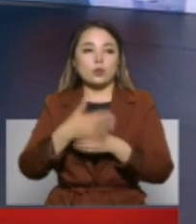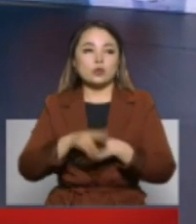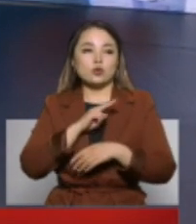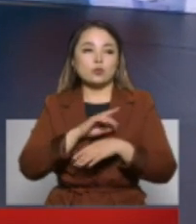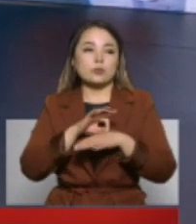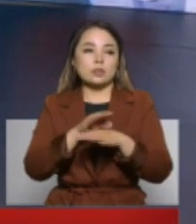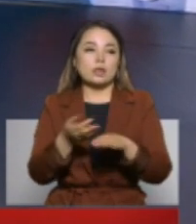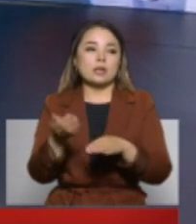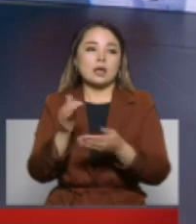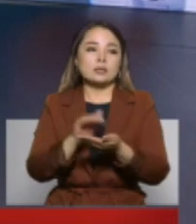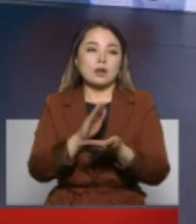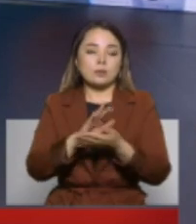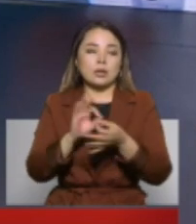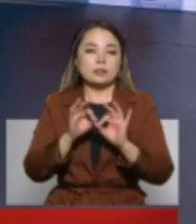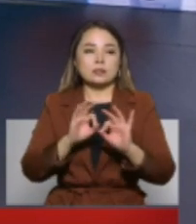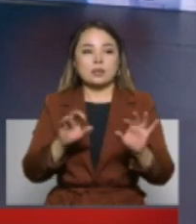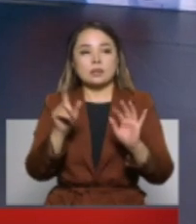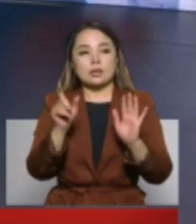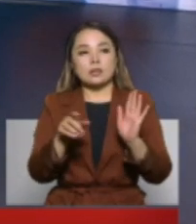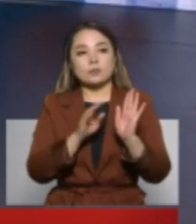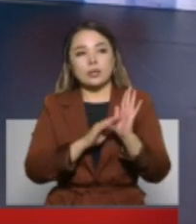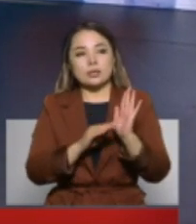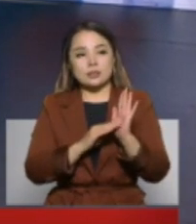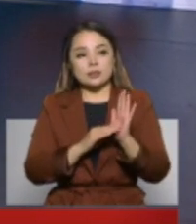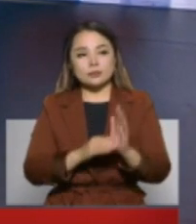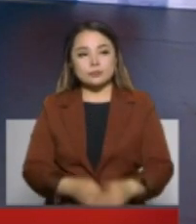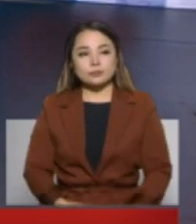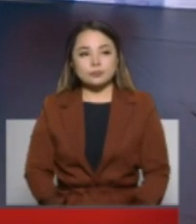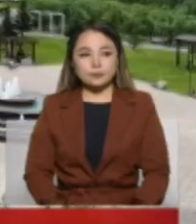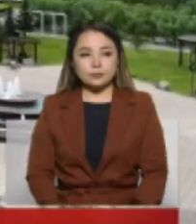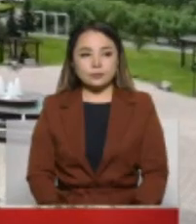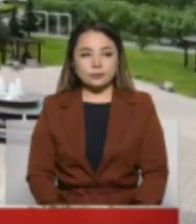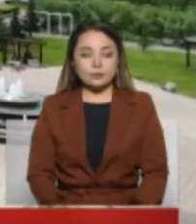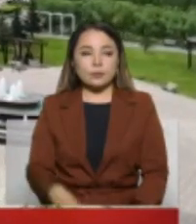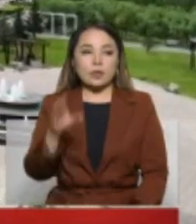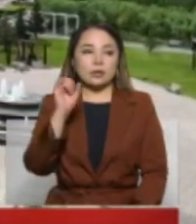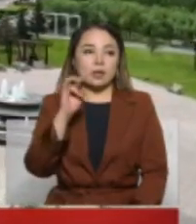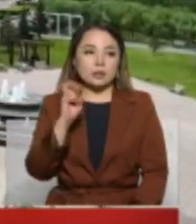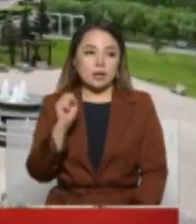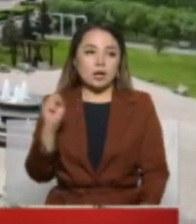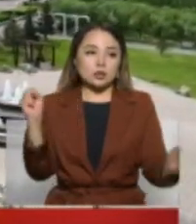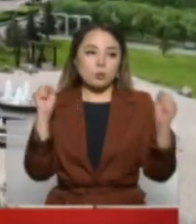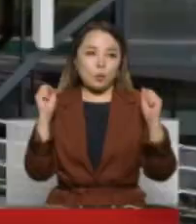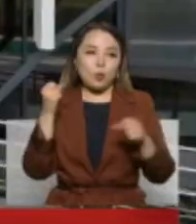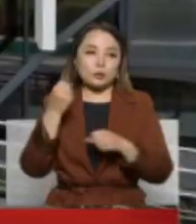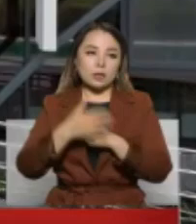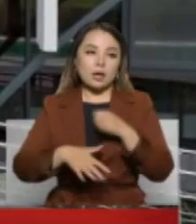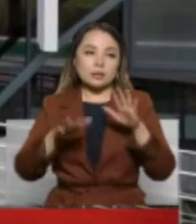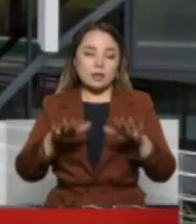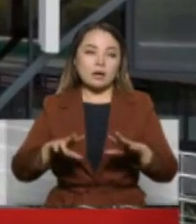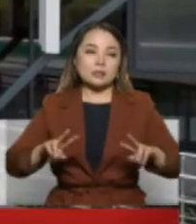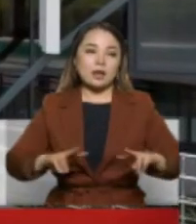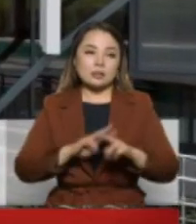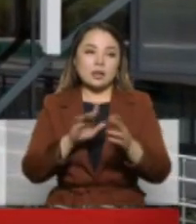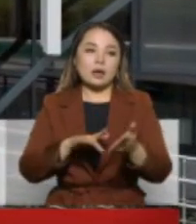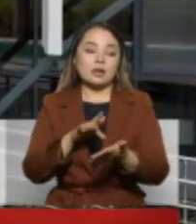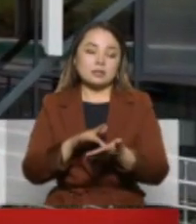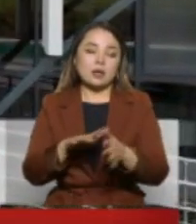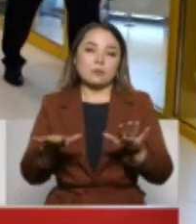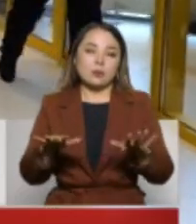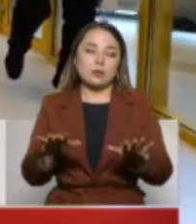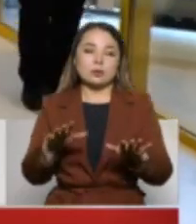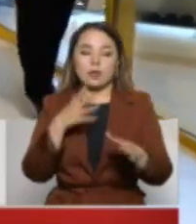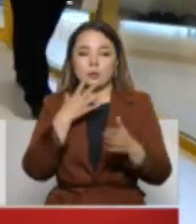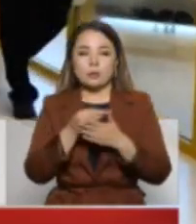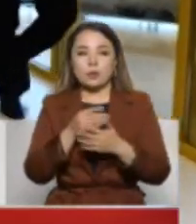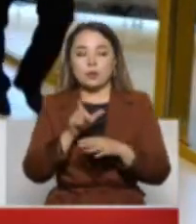жұмысымен де танысты. Шерхан Жамбылұлы толықтырады. Сана спорт орталығы елорданың оң жағалауында халық тығыз, оқушы